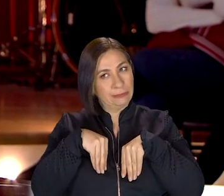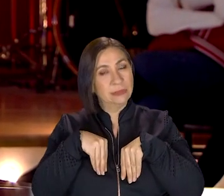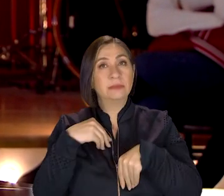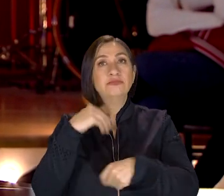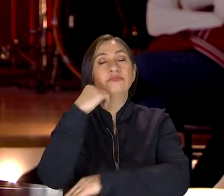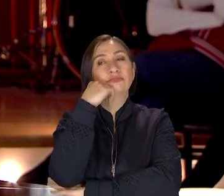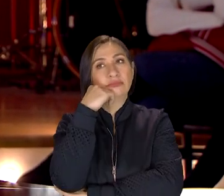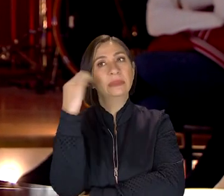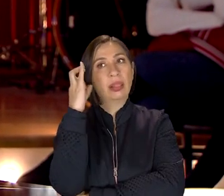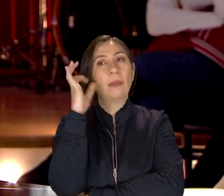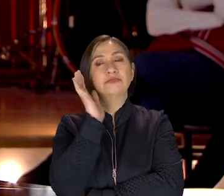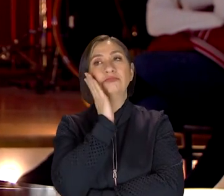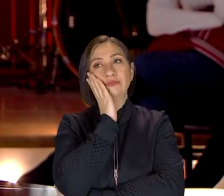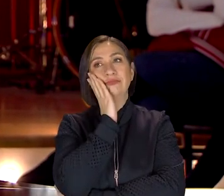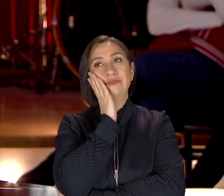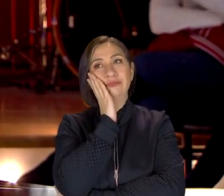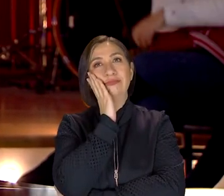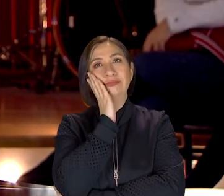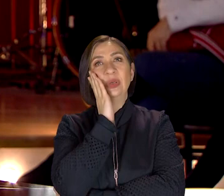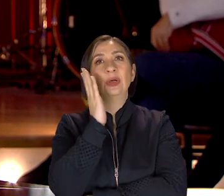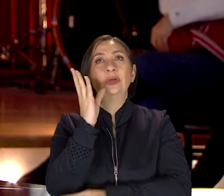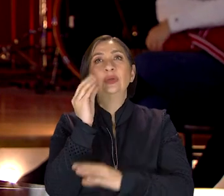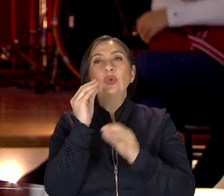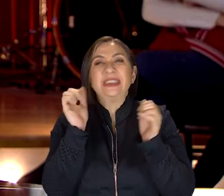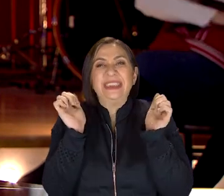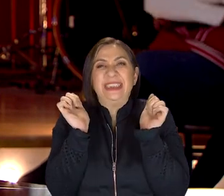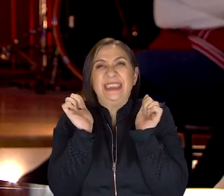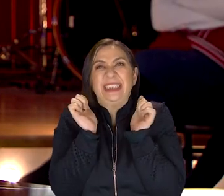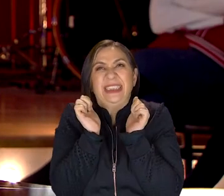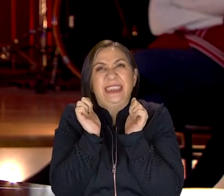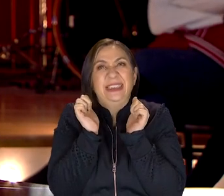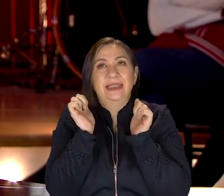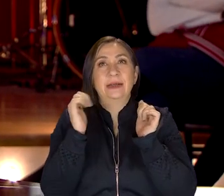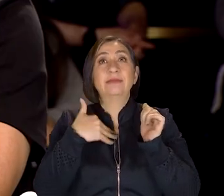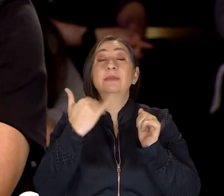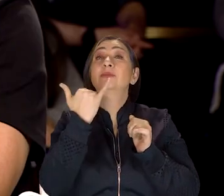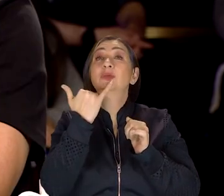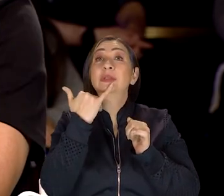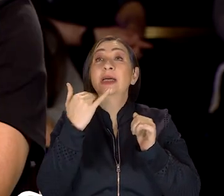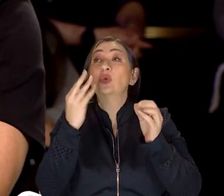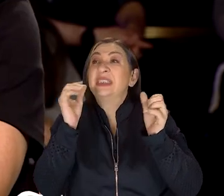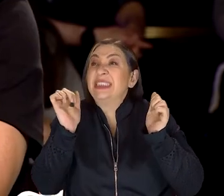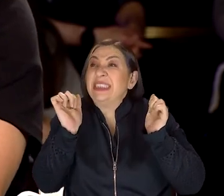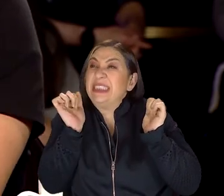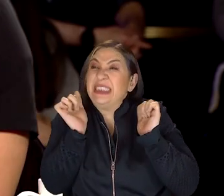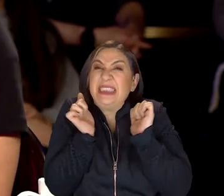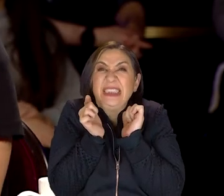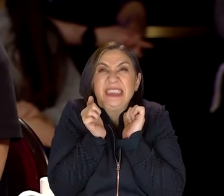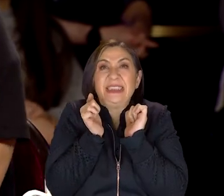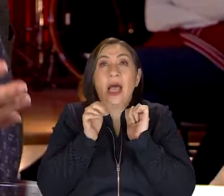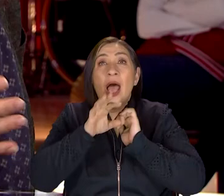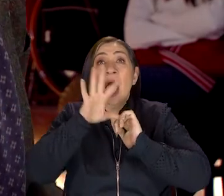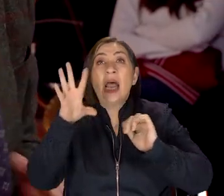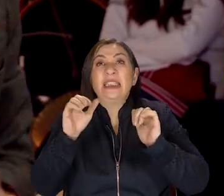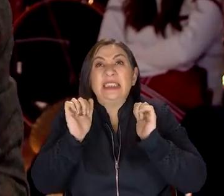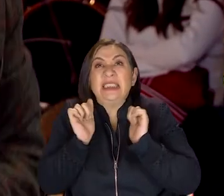can kulağıyla dinleyeyim falan dedim yani. Çok sıkışık her şey. Yani bizim konuklarım da benim sıkışık. Yani ve